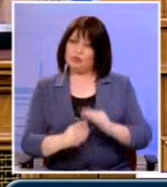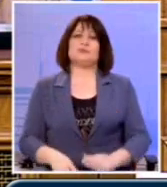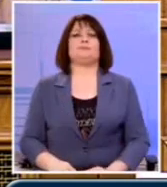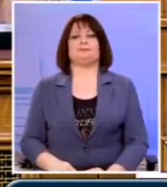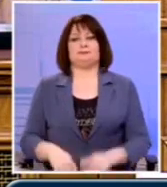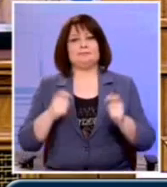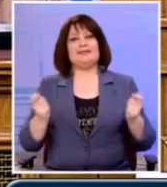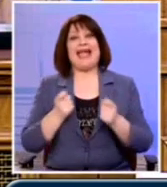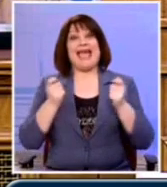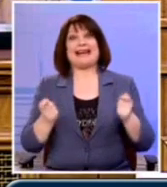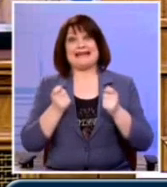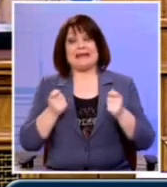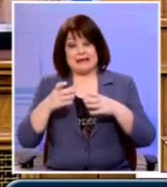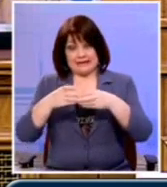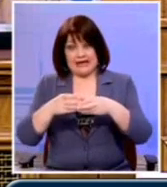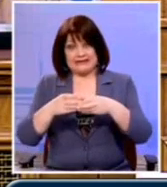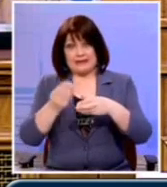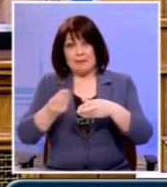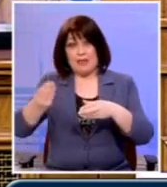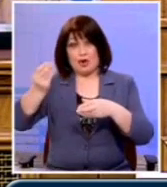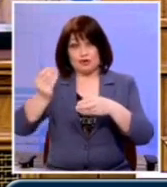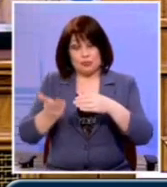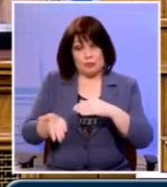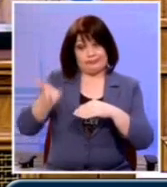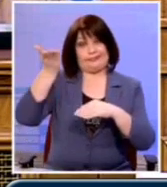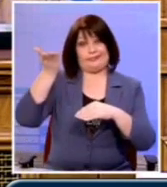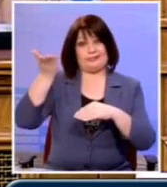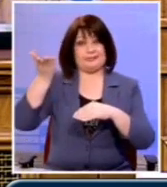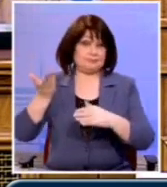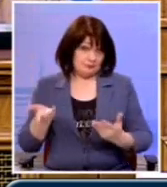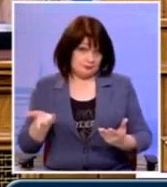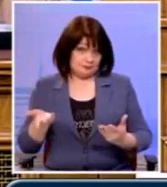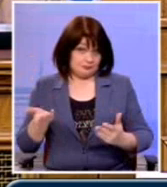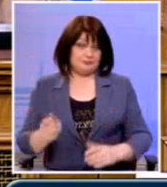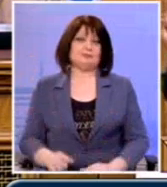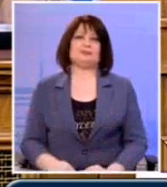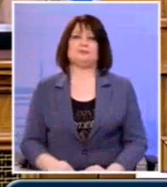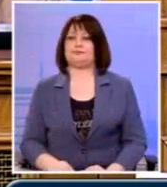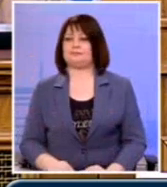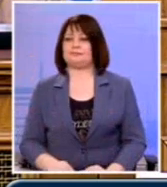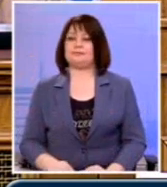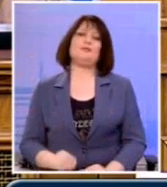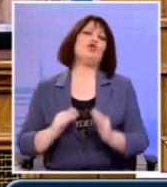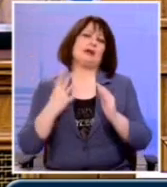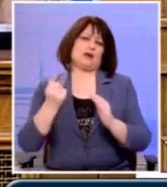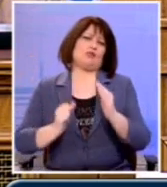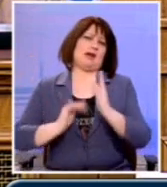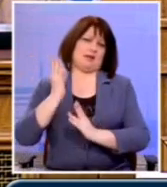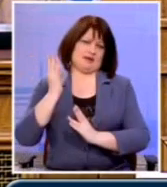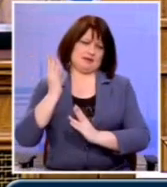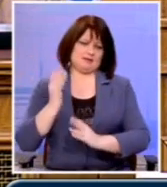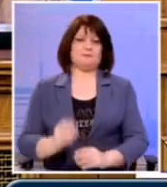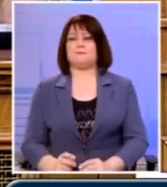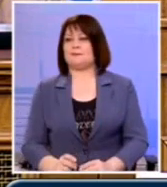έχει πληθωρισμό πολύ μεγαλύτερο από τον πληθωρισμό όλων των άλλων κοινωνικών στρωμάτων σε περίοδους ανάπτυξης.